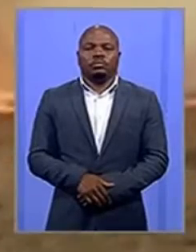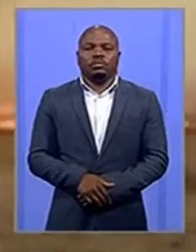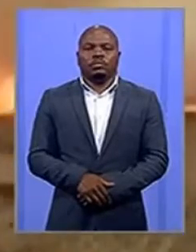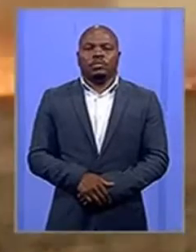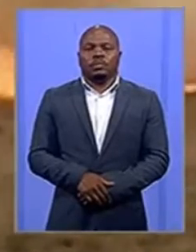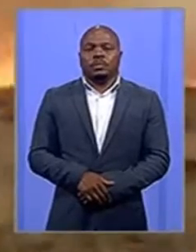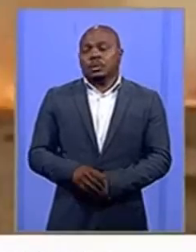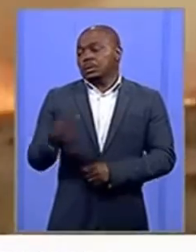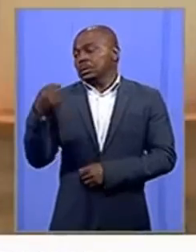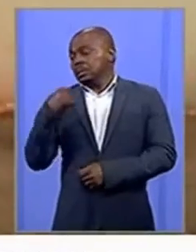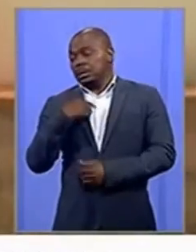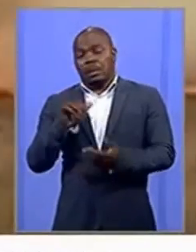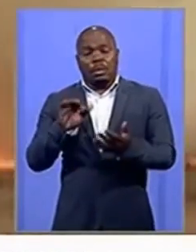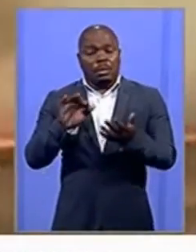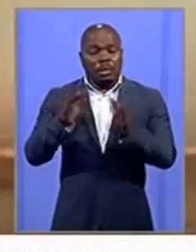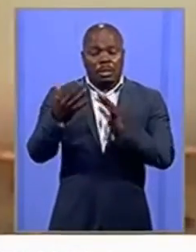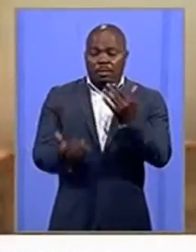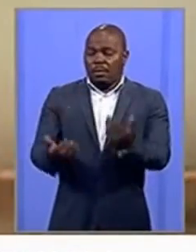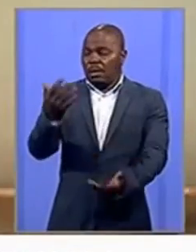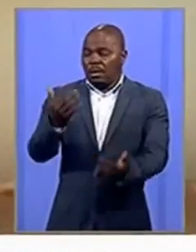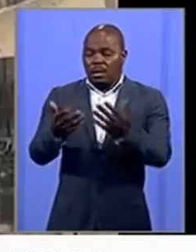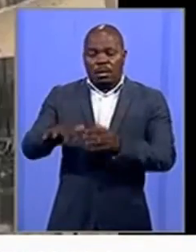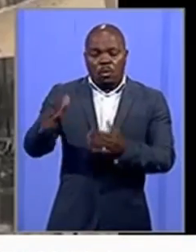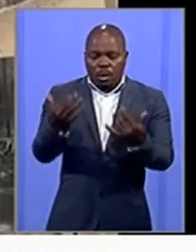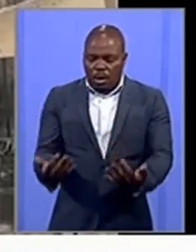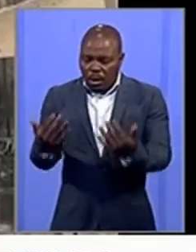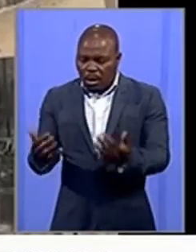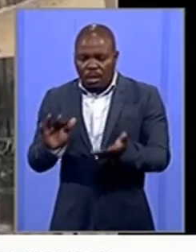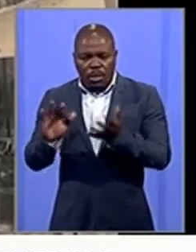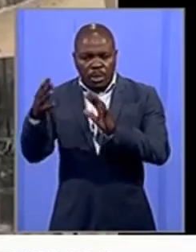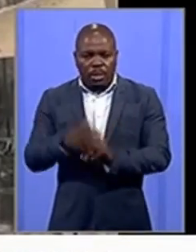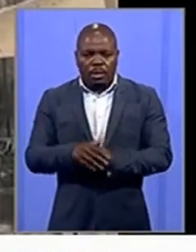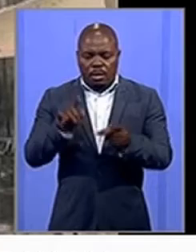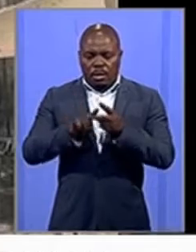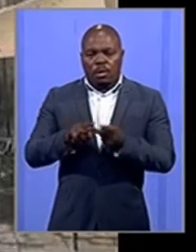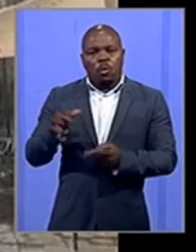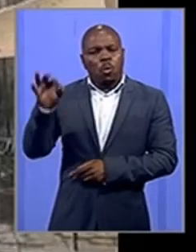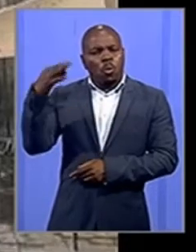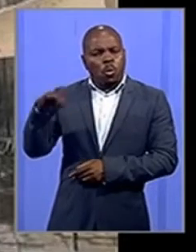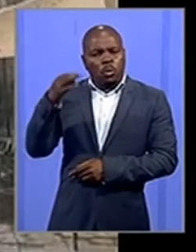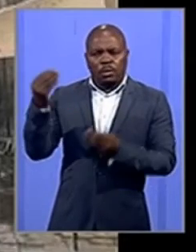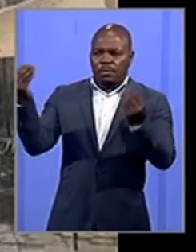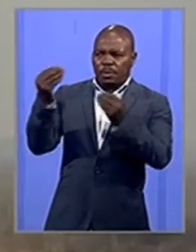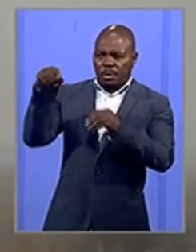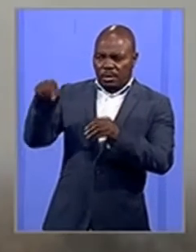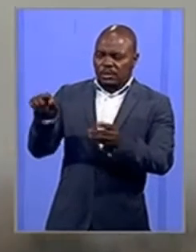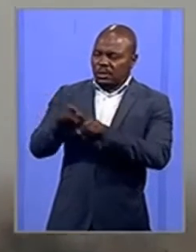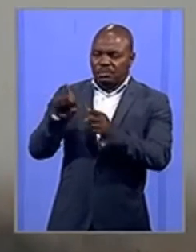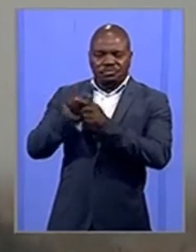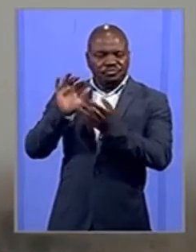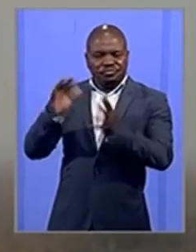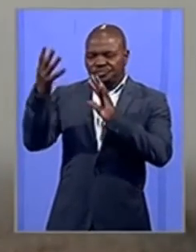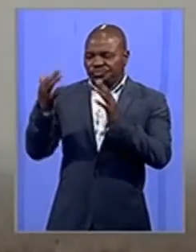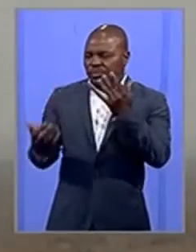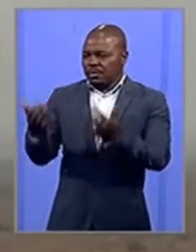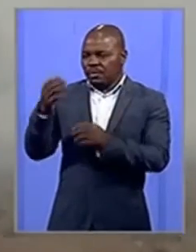Melelo ya sešweng e sentse mafelo a le mantsi a phulo. Le nngwe ya dihotele tse di itsegeng mo profenseng. Go nnile boima